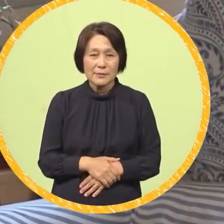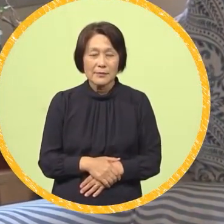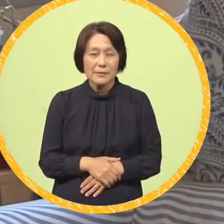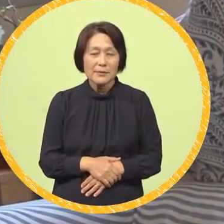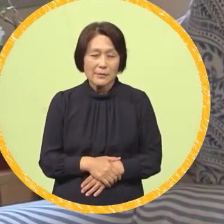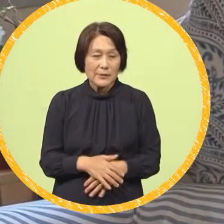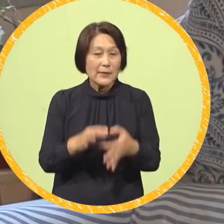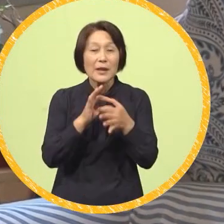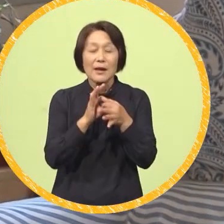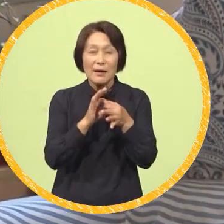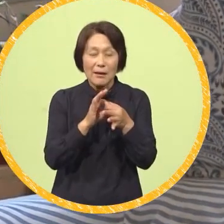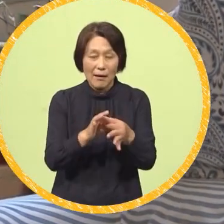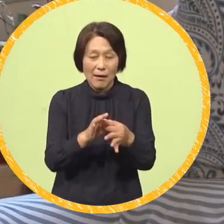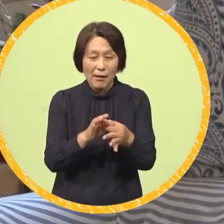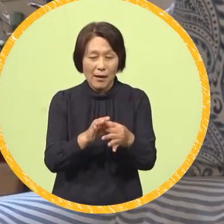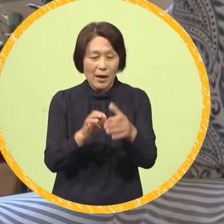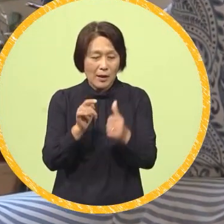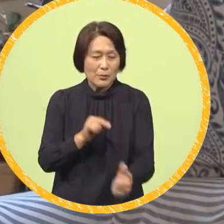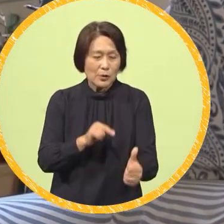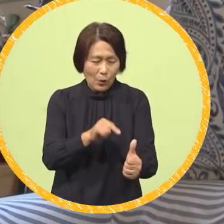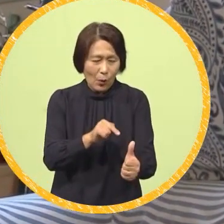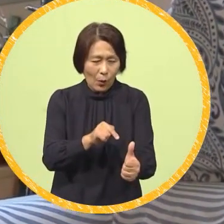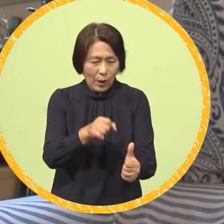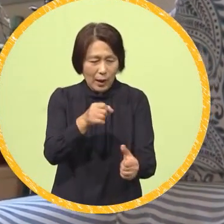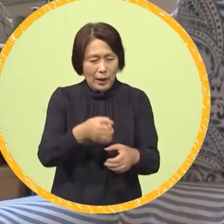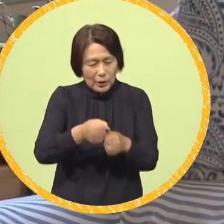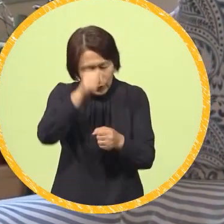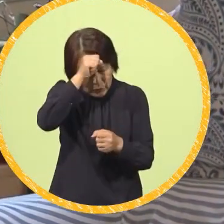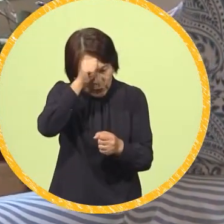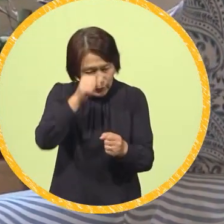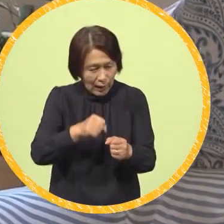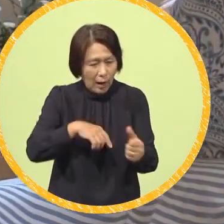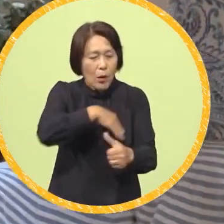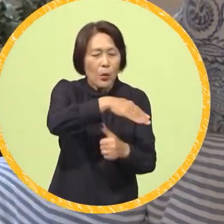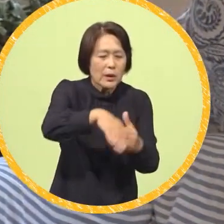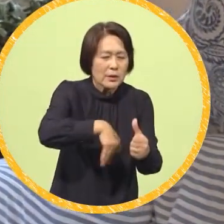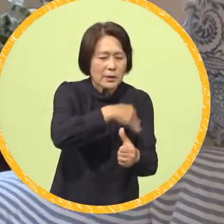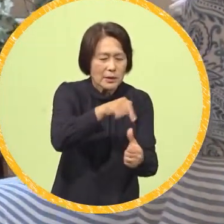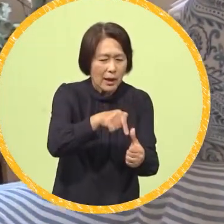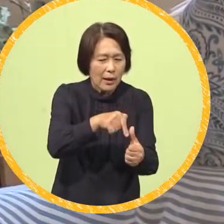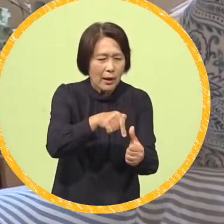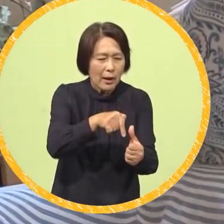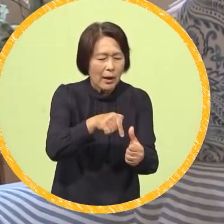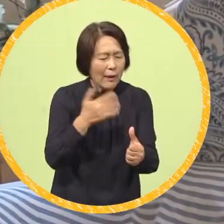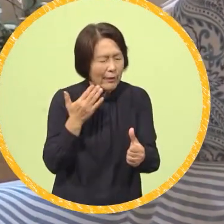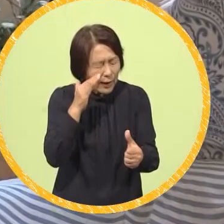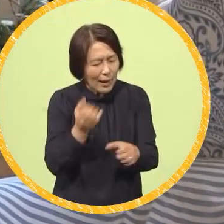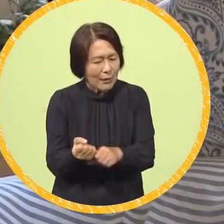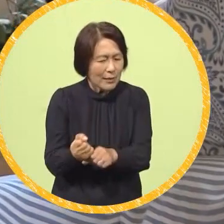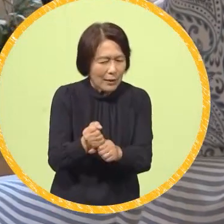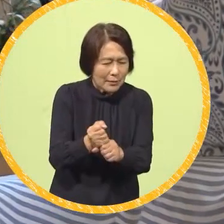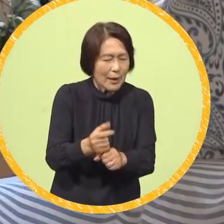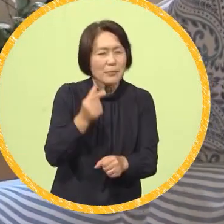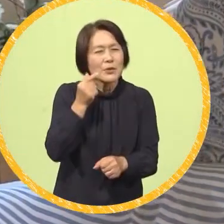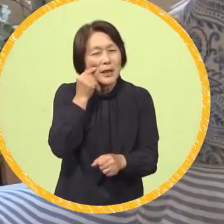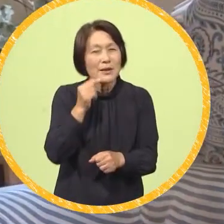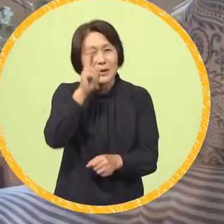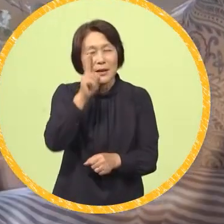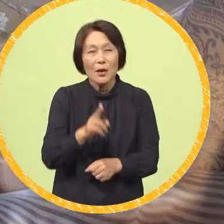それが余計孤立させてしまってなかなか回復の道につながらないってことになってると思